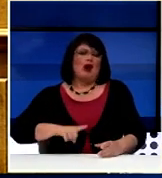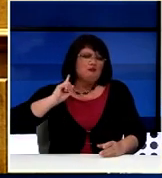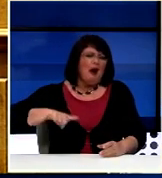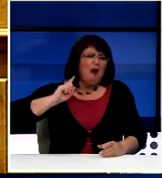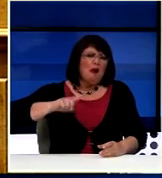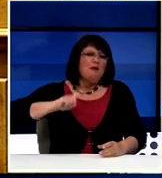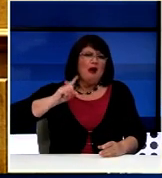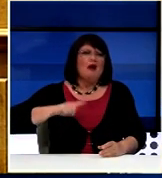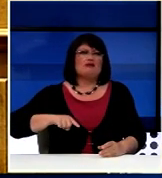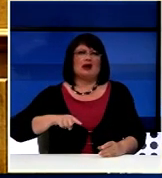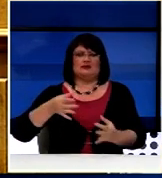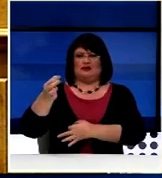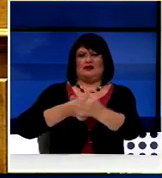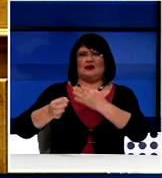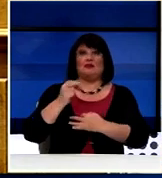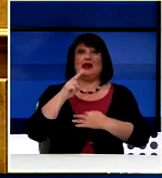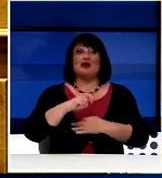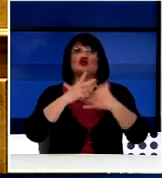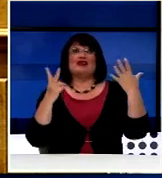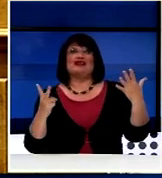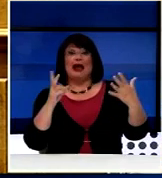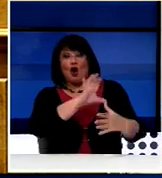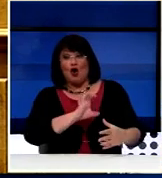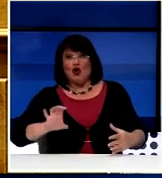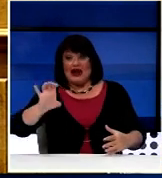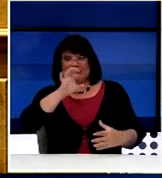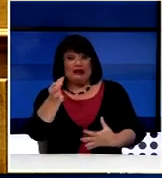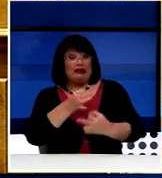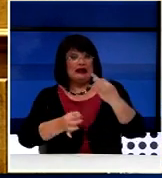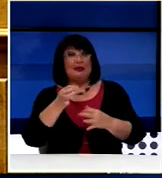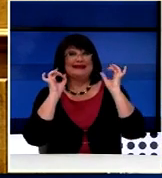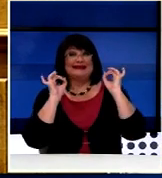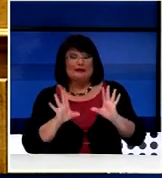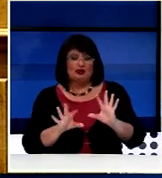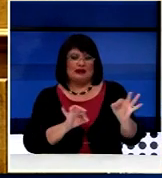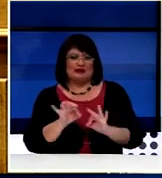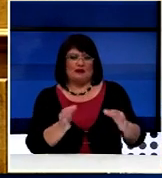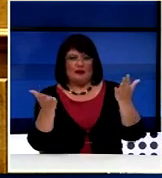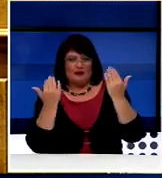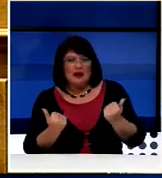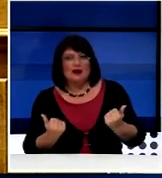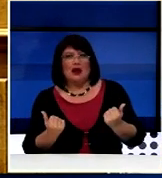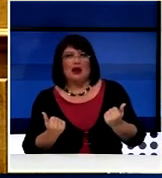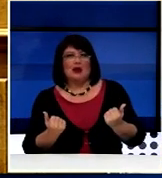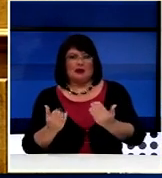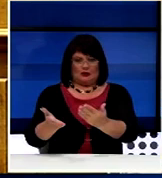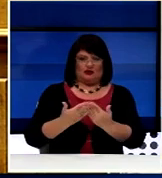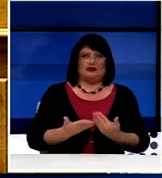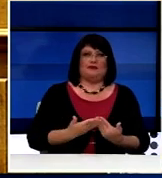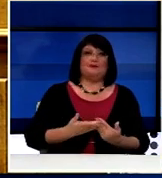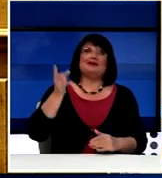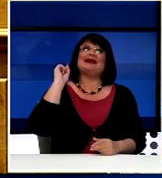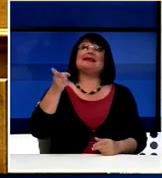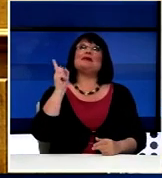όχι μόνο δεν υπήρξε κοινή δήλωση των 27, όχι μόνο δεν είχατε σχέδιο ώστε να ενισχυθούν οι φωνές υπέρ της προοπτικής κυρώσεων